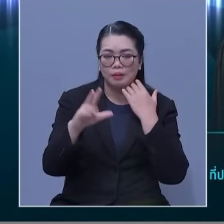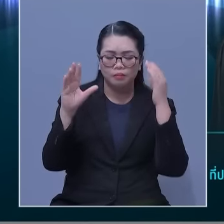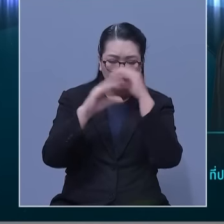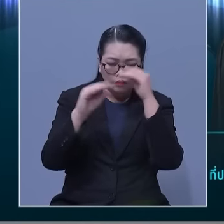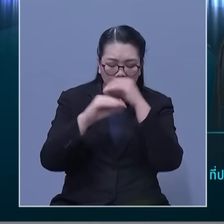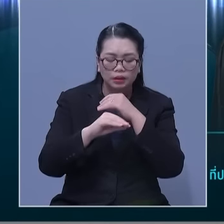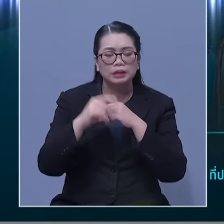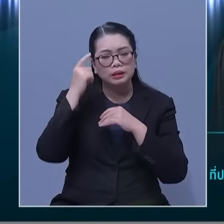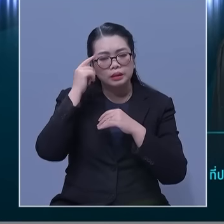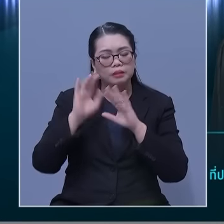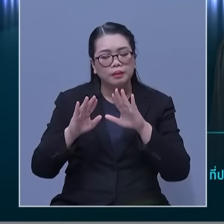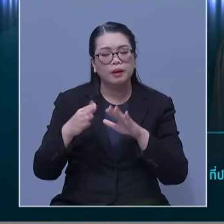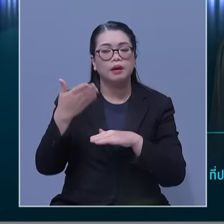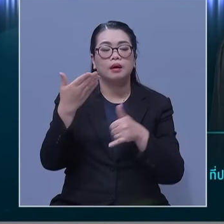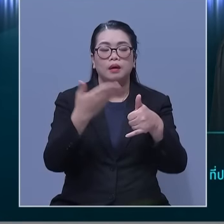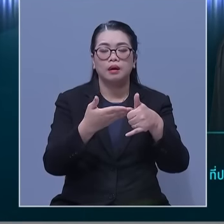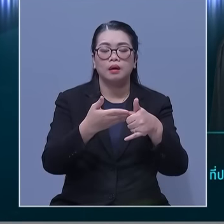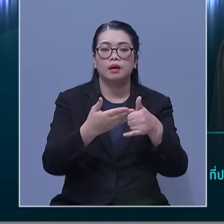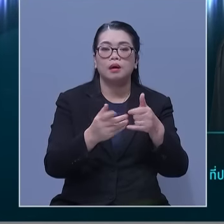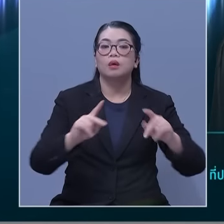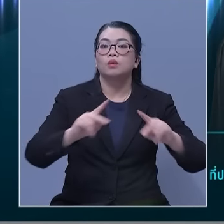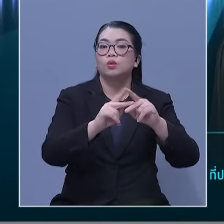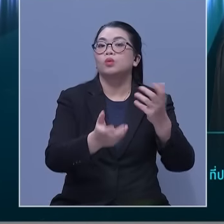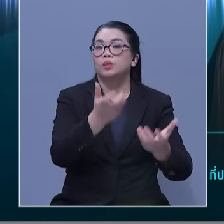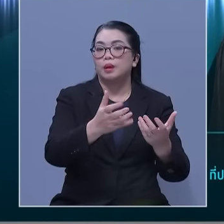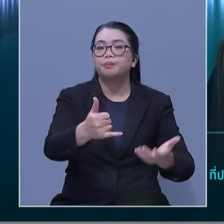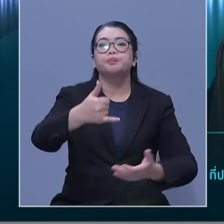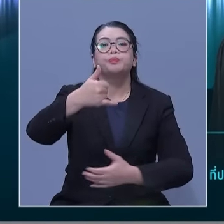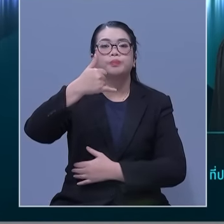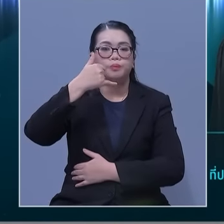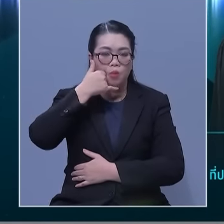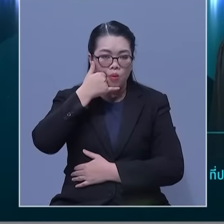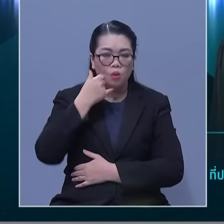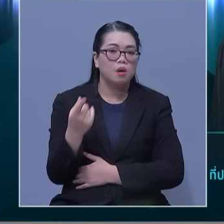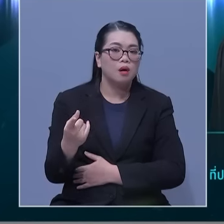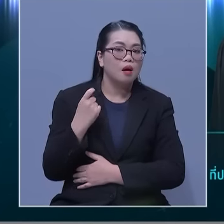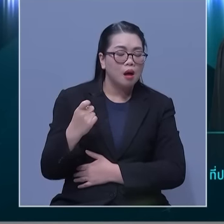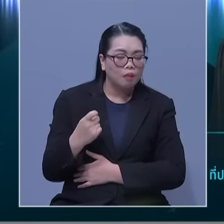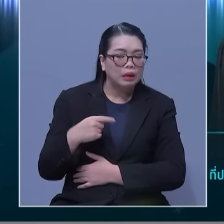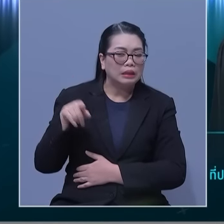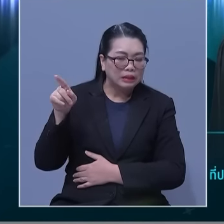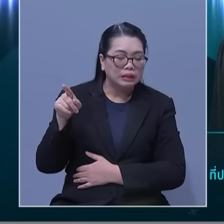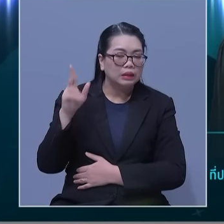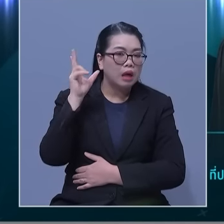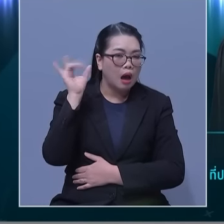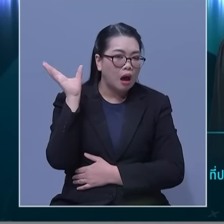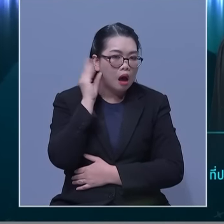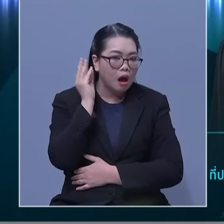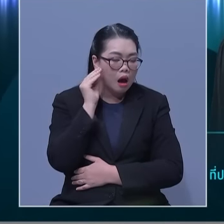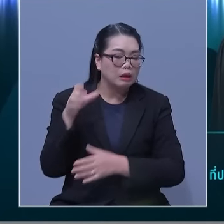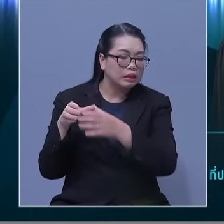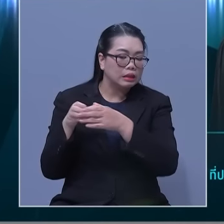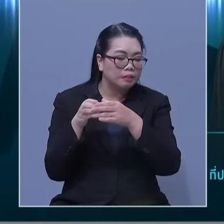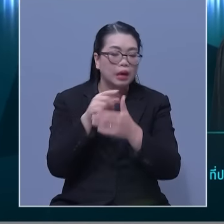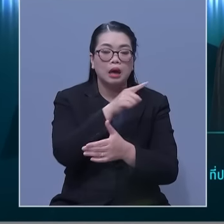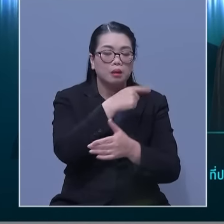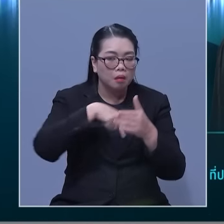เนี่ยท่านทวีท่านรัฐมนตรียุติธรรมก็ได้โทรมาหาผมนะครับว่าเค่อท่านได้ข่าวทีมงานของ